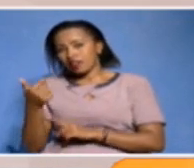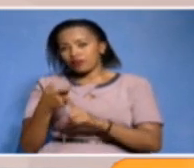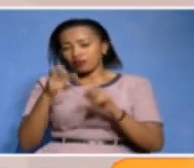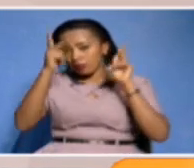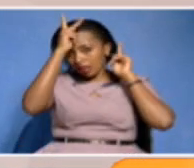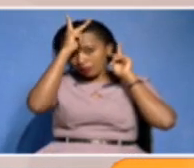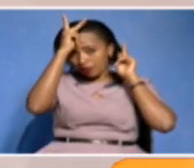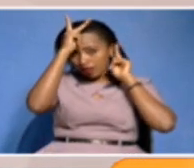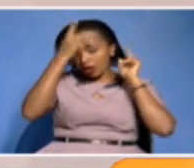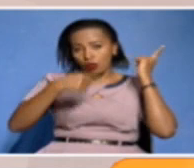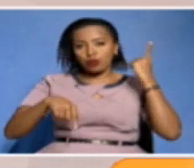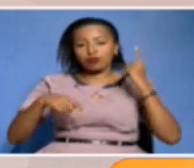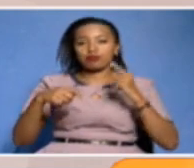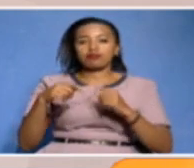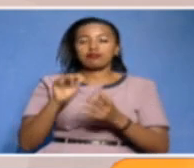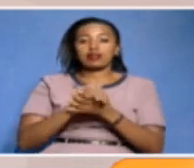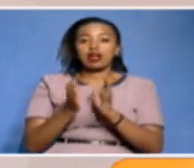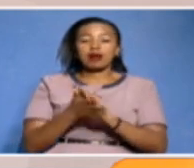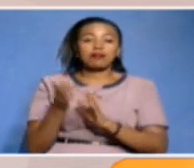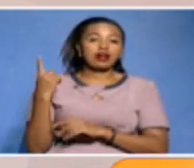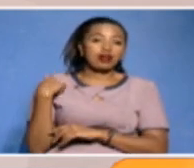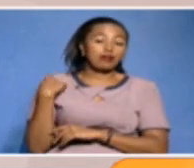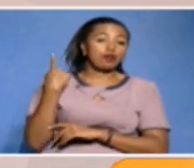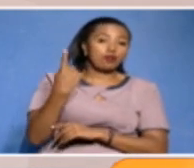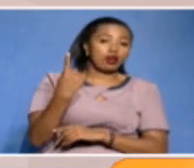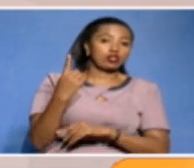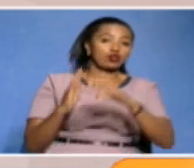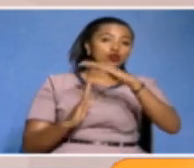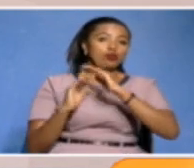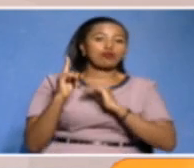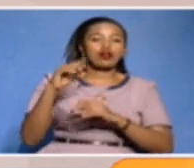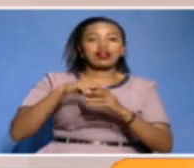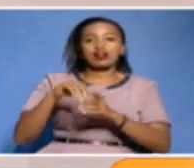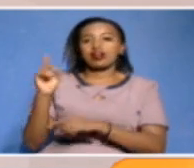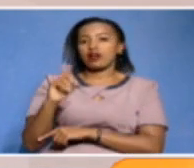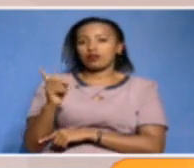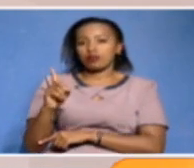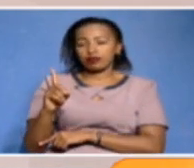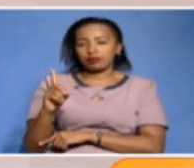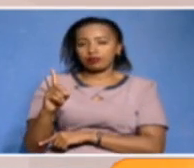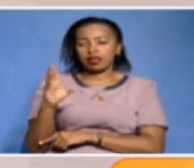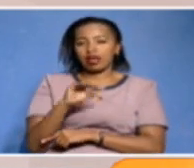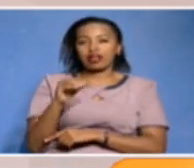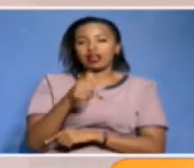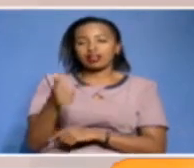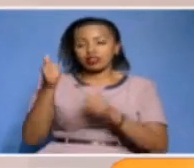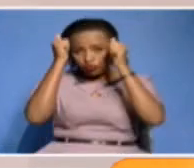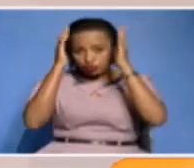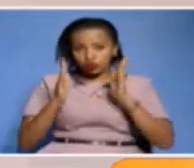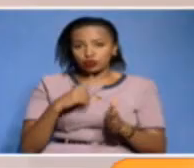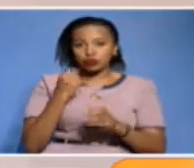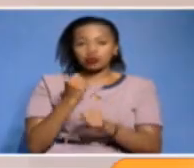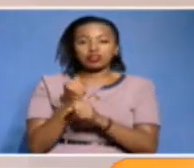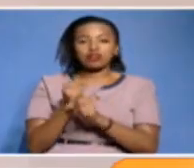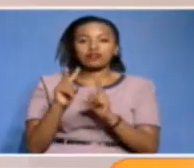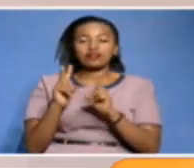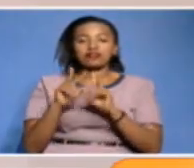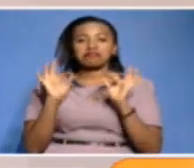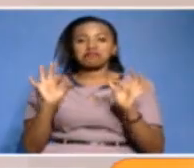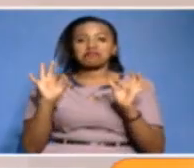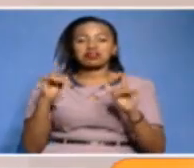nchini. Makori Ongeche na maelezo zaidi kuwahusu wanafunzi waliofanya vyema katika matokeo ama maeneo tofauti